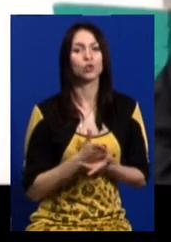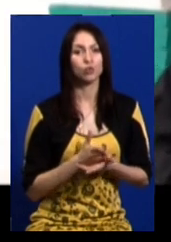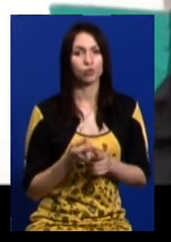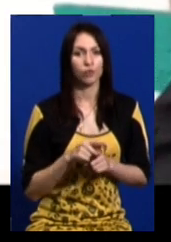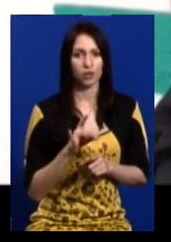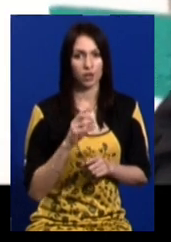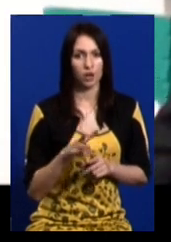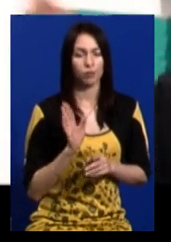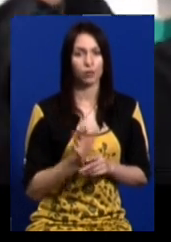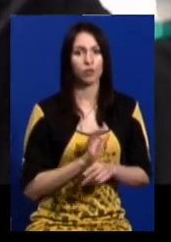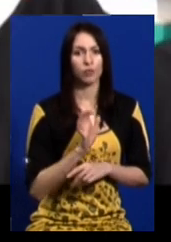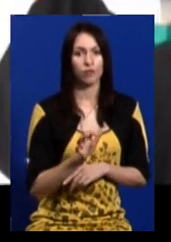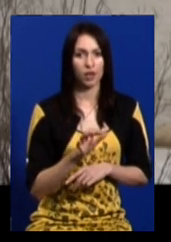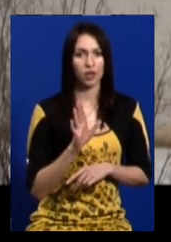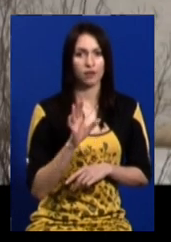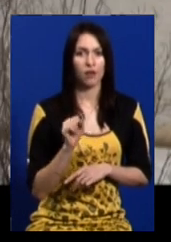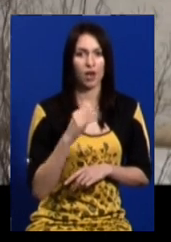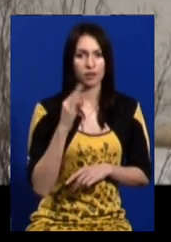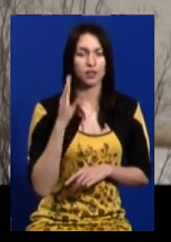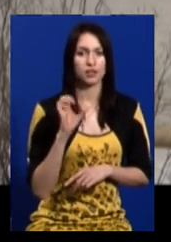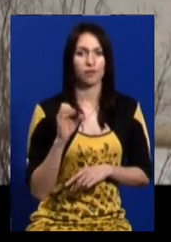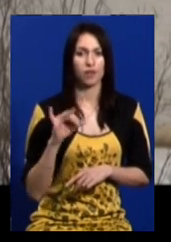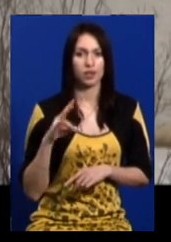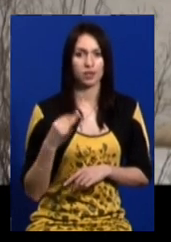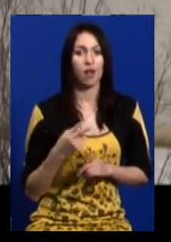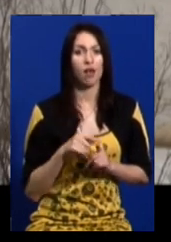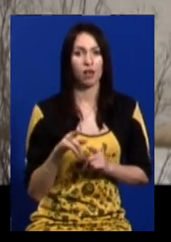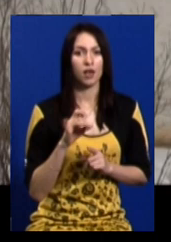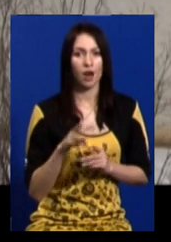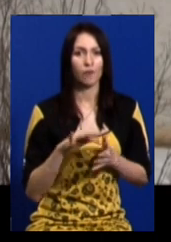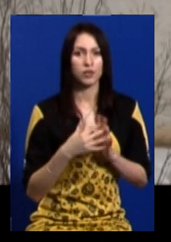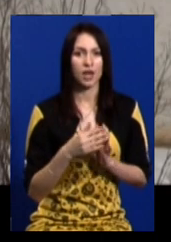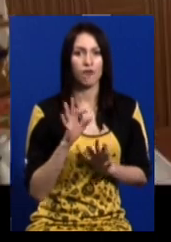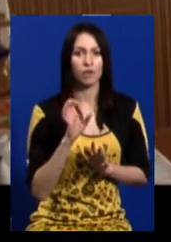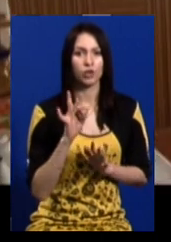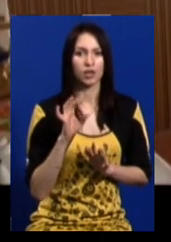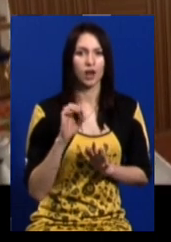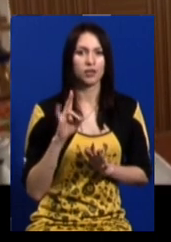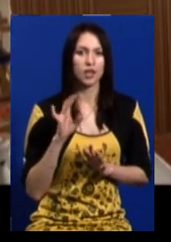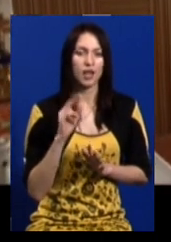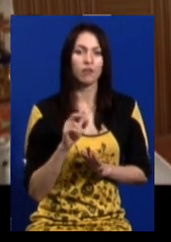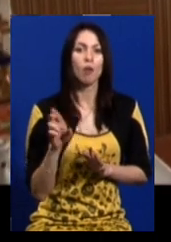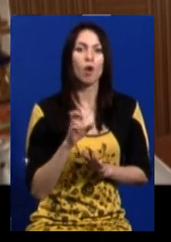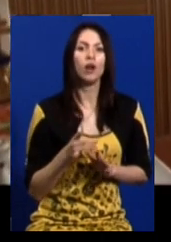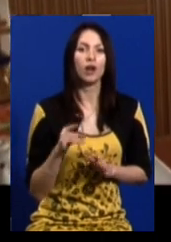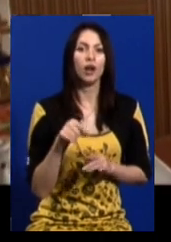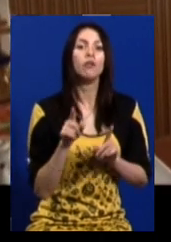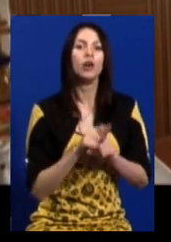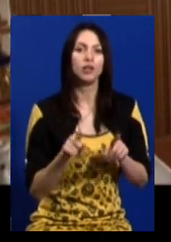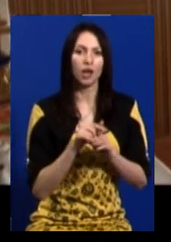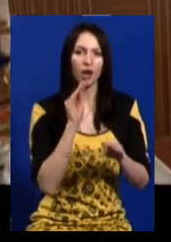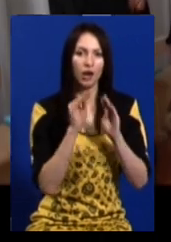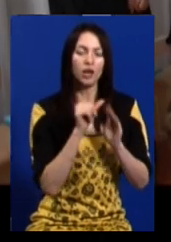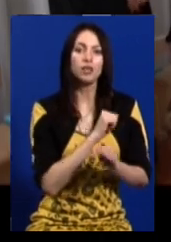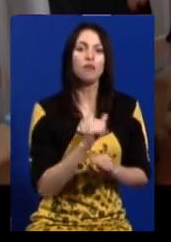храмі відправлятиме протоієрей отець Василій. А це храм у селі Воскресенівка Богодухівського району. Його також оздоблювали